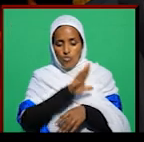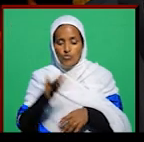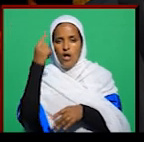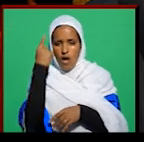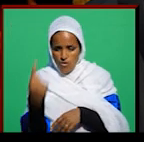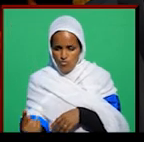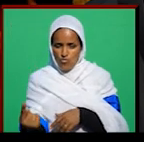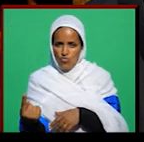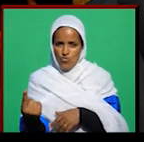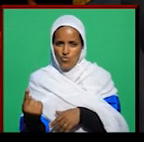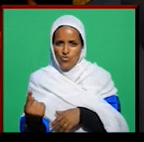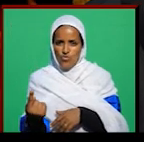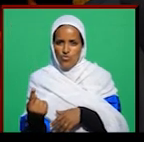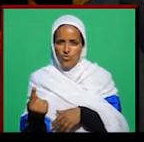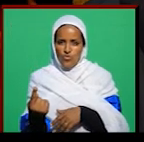ከያዕቆብ ልጆች አንዱ